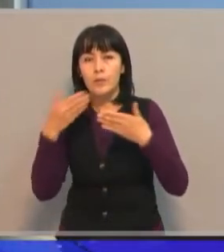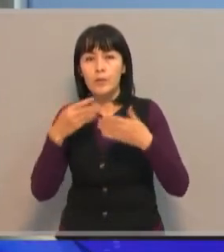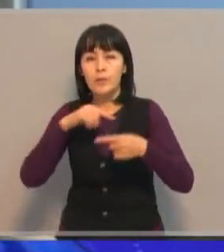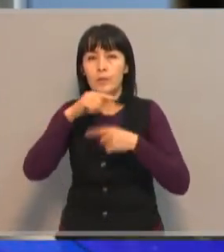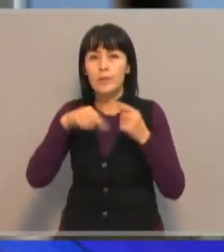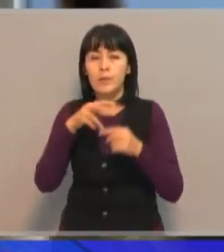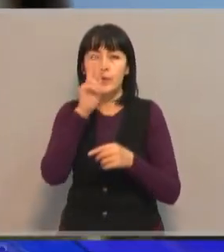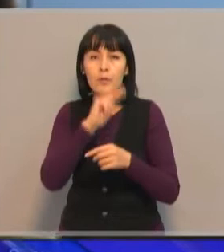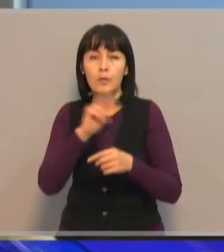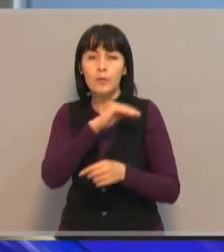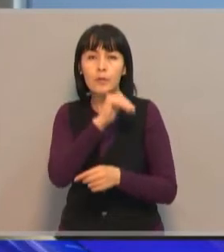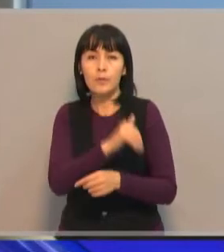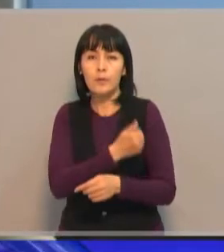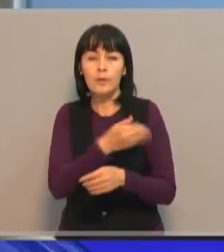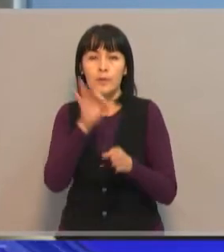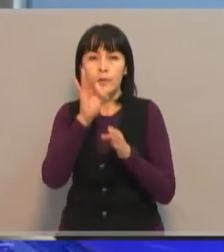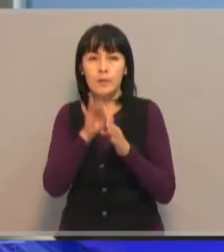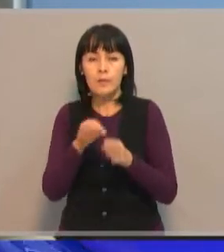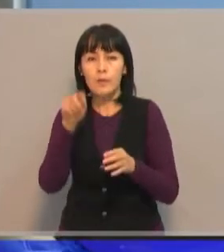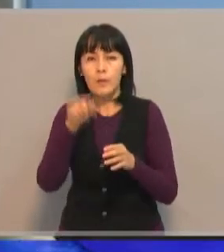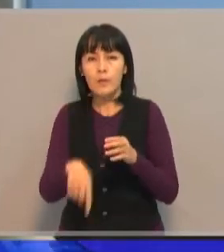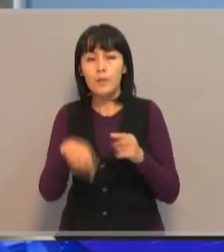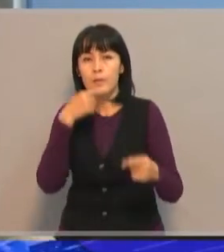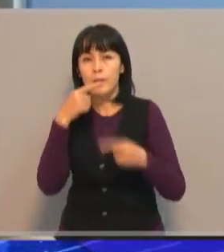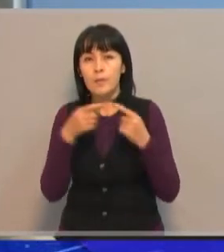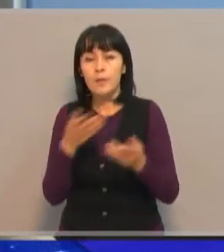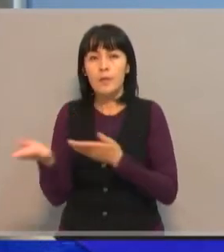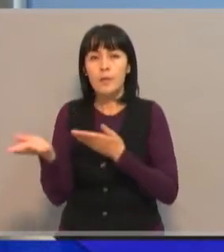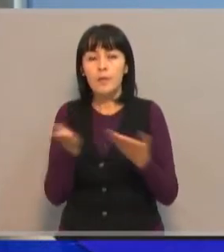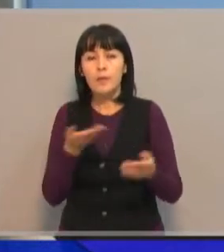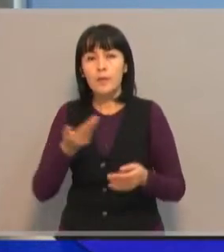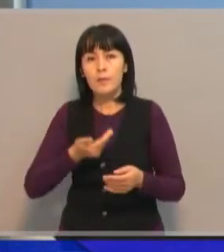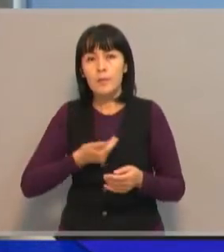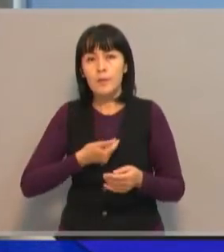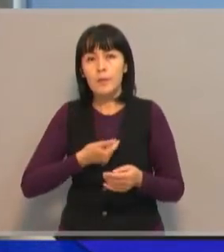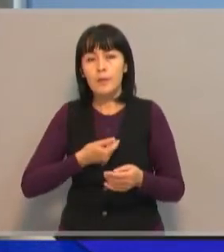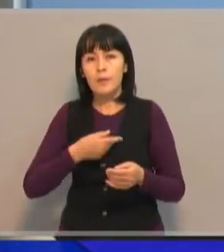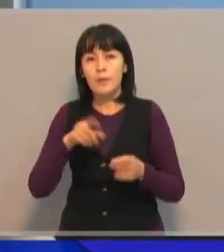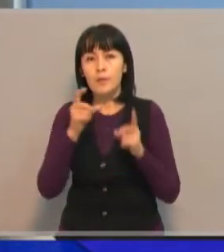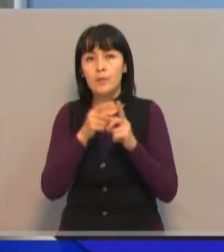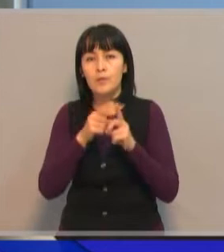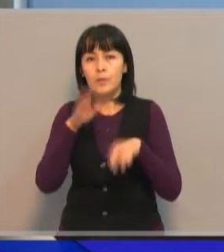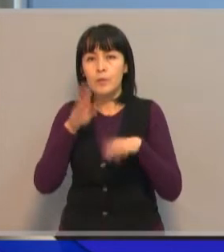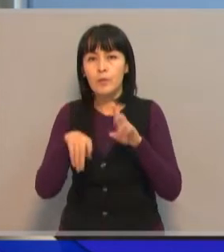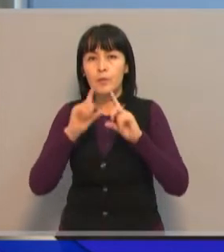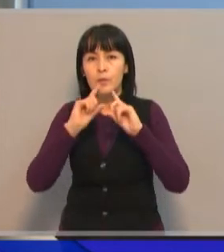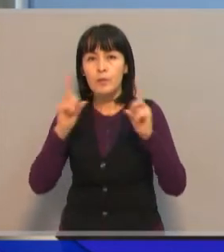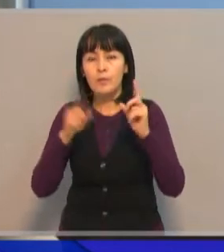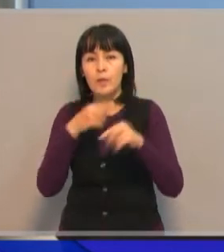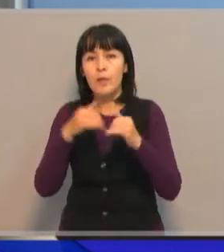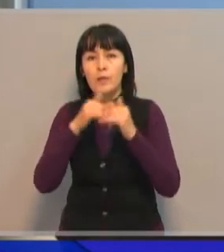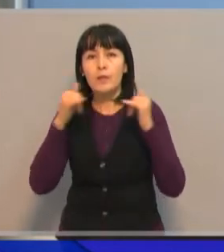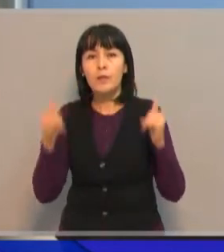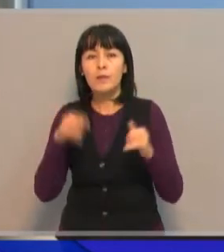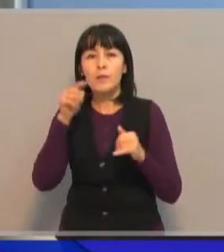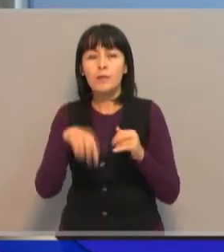бизнеске үйреткім келіп жатыр. Себебі осы пікірсайысқа келу арқылы мен өзімнің ораторлық қасиеттерімді толықтай дамытып жатырмын,